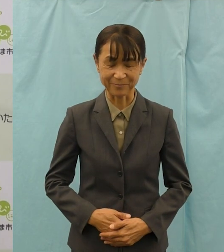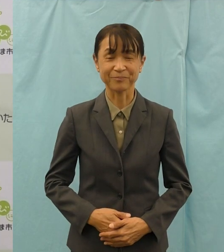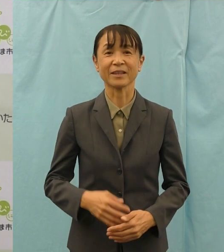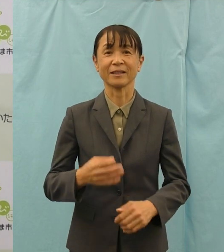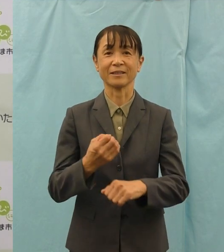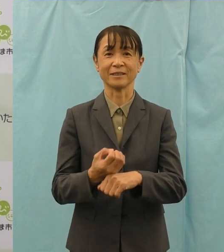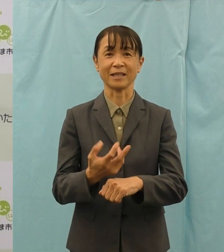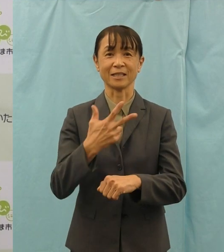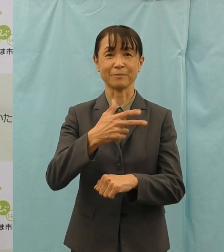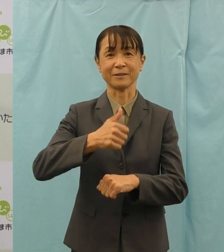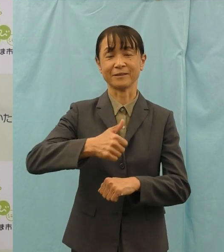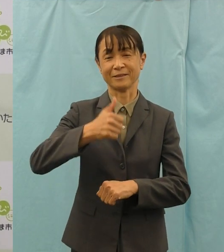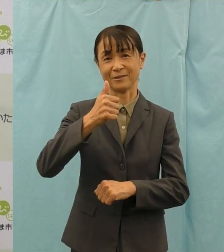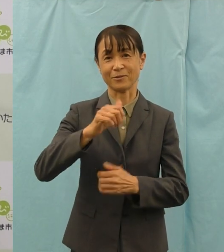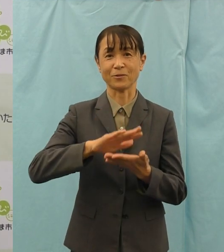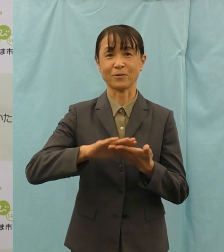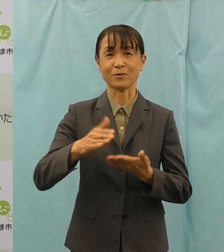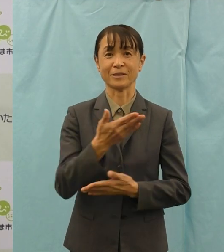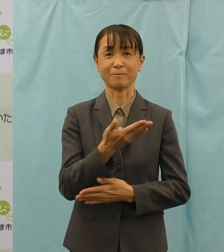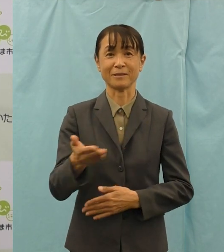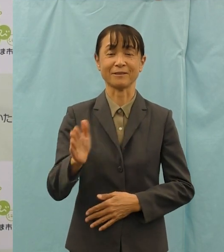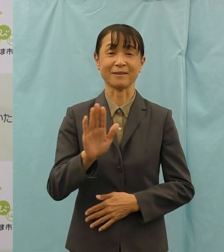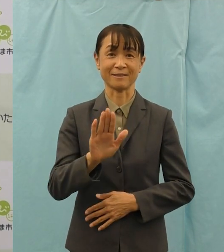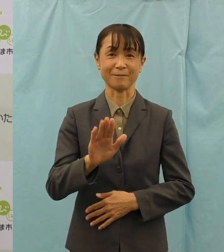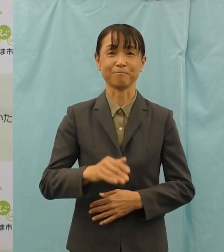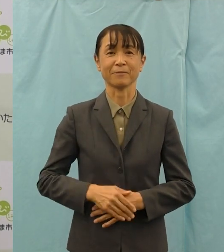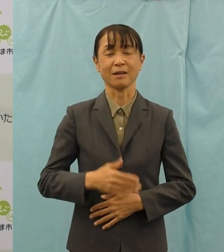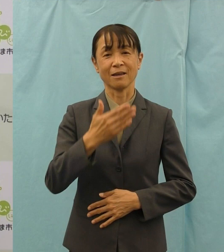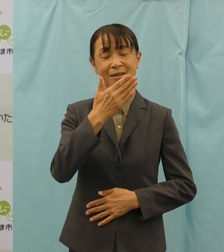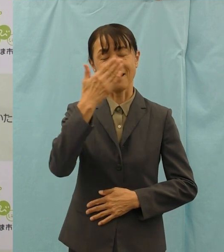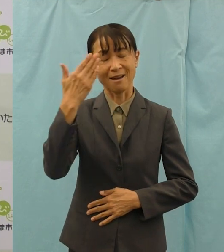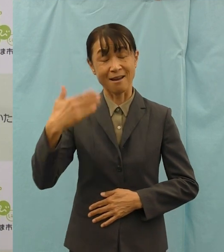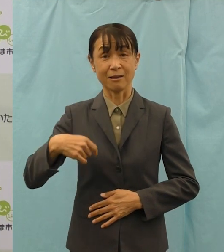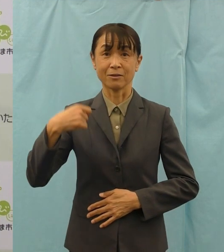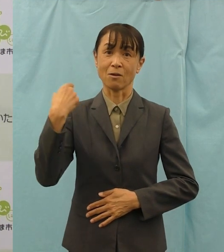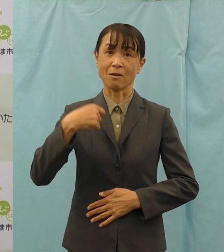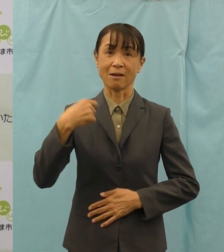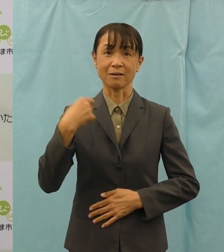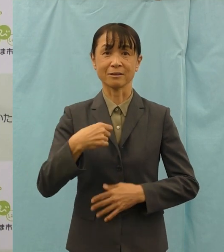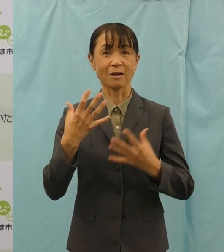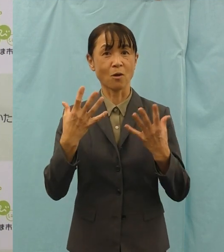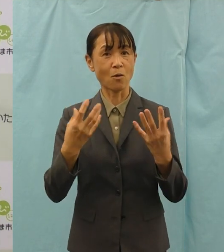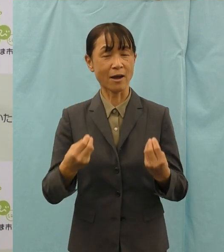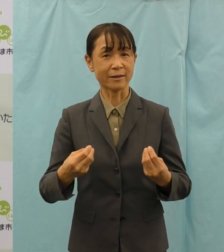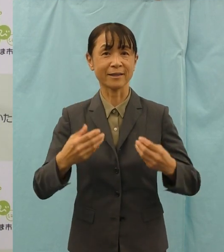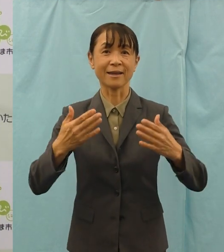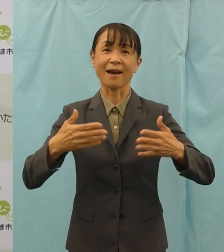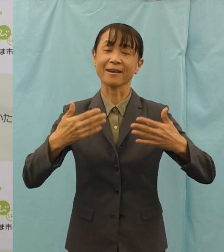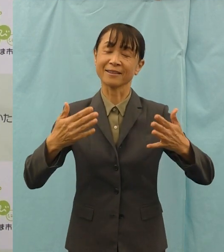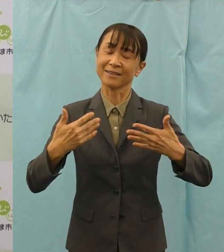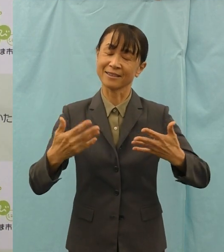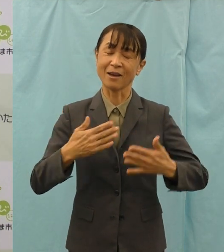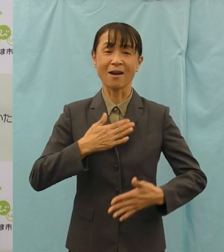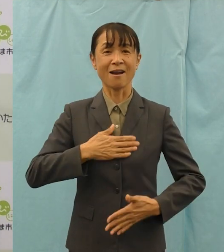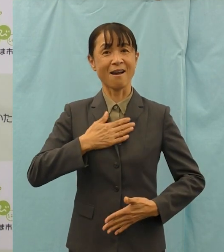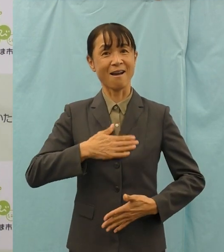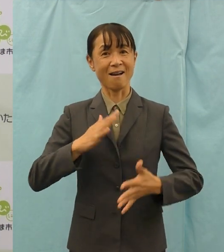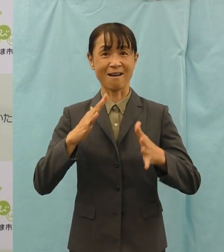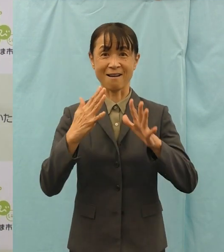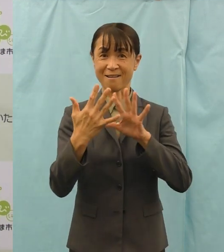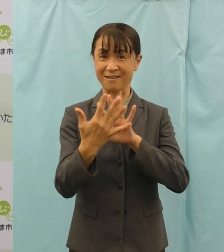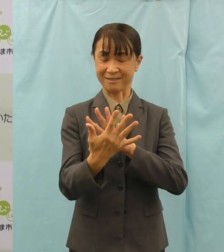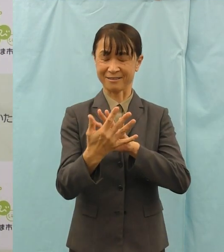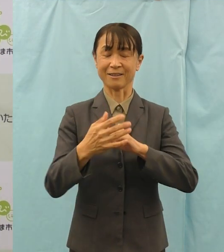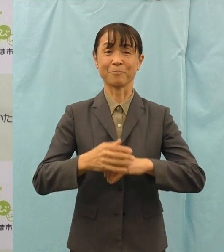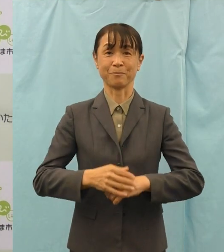皆さんこんにちは。さいたま市長の清水隼人です。ようやく猛暑も終わり、秋の深まりが感じ